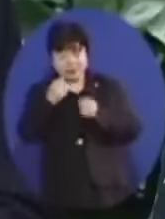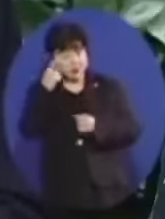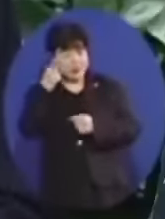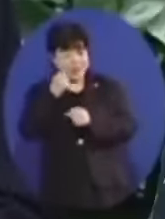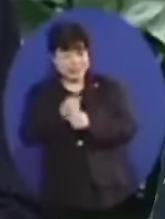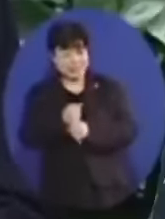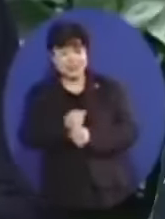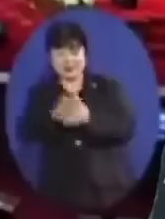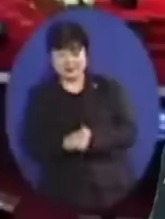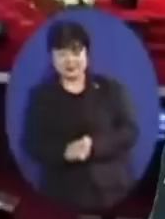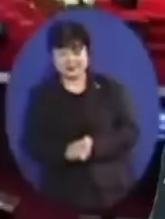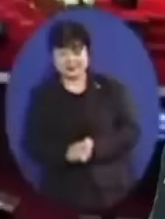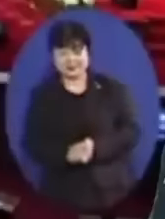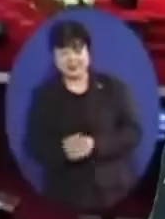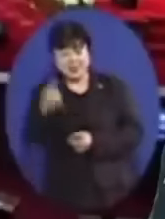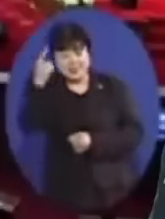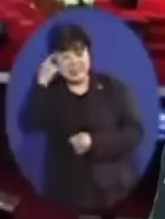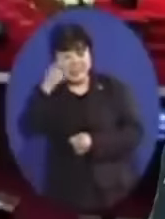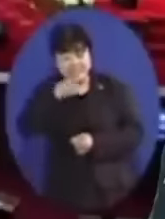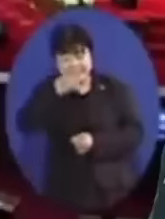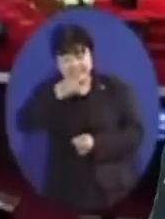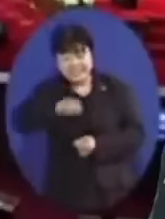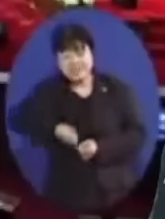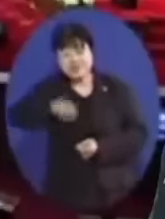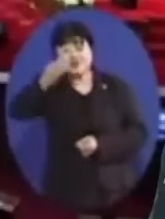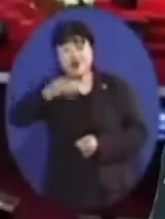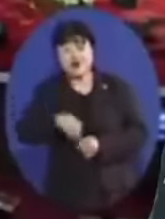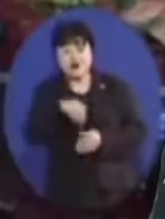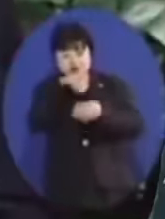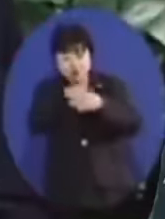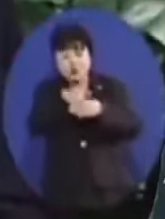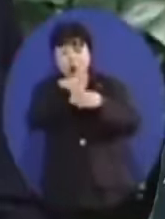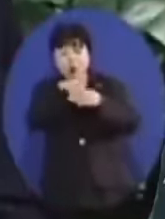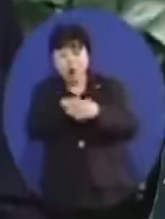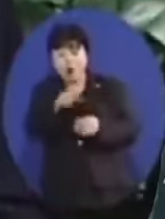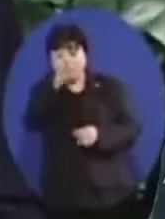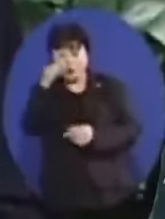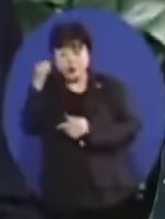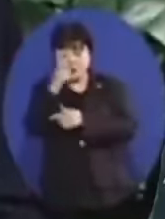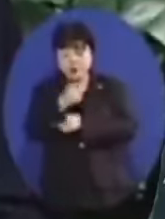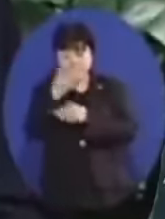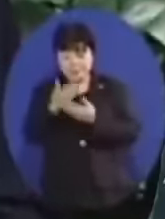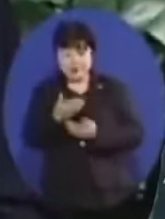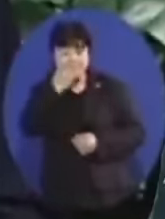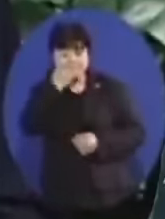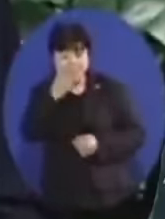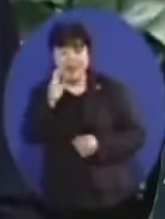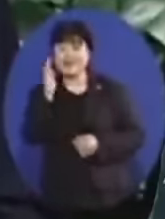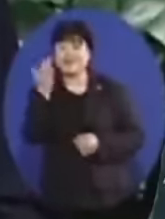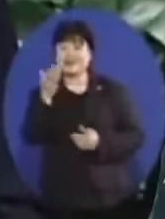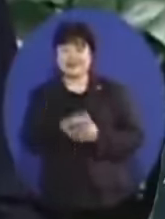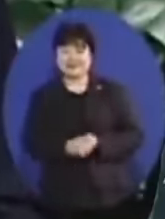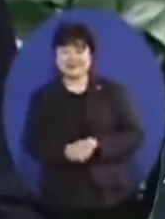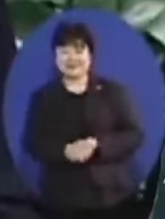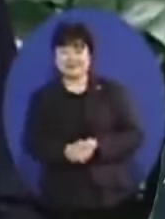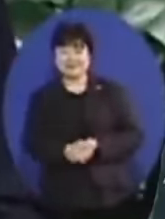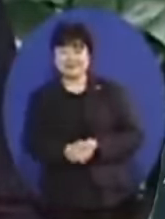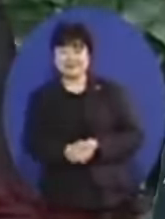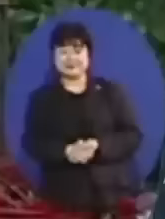생산적이고 희망적인 생각의 씨앗을 심었기 때문에 좋은 열매를 맺지 않을 수 없는 것입니다.